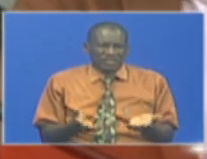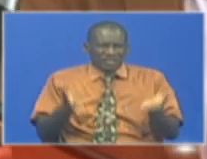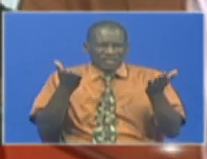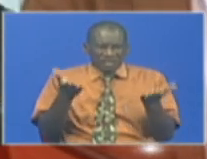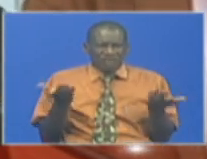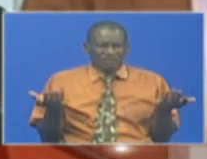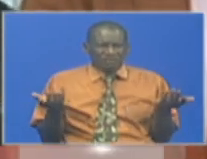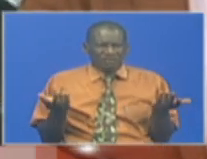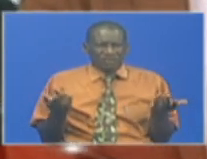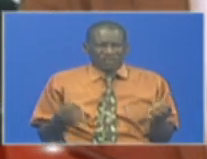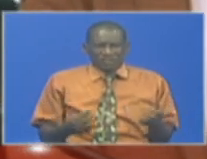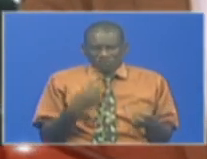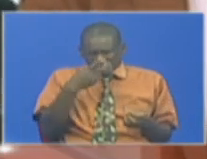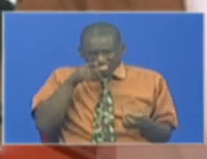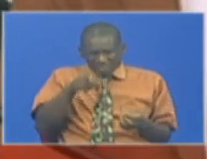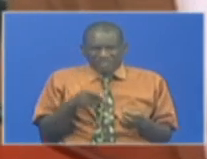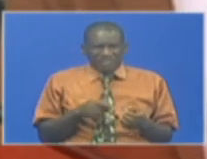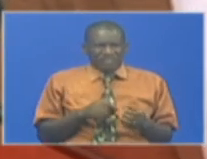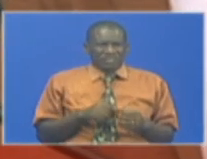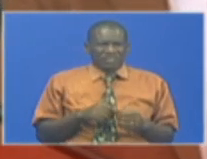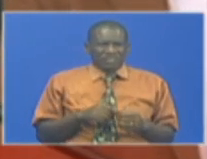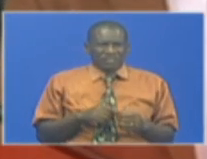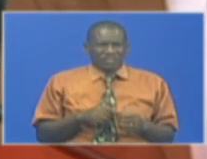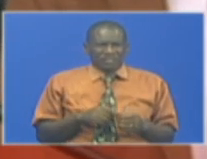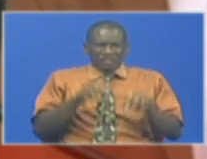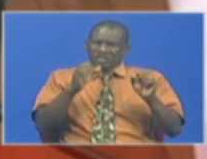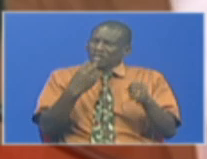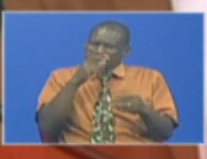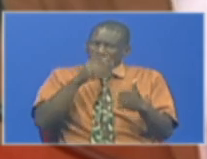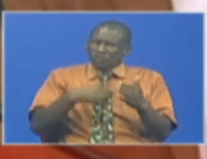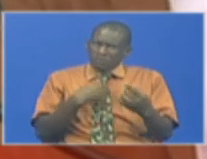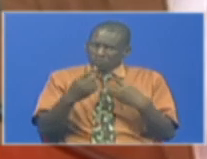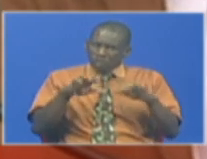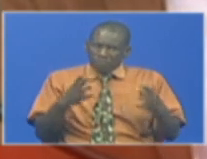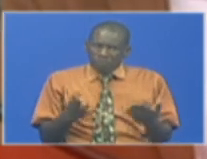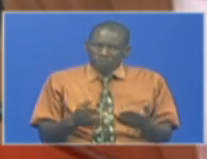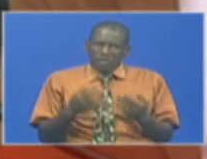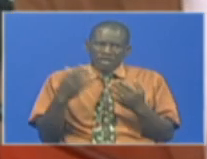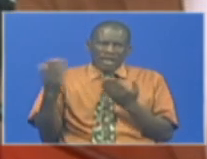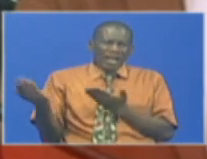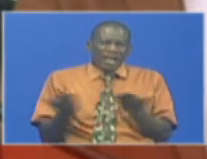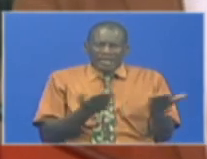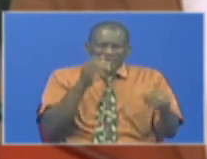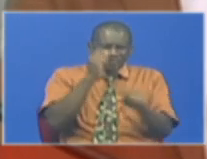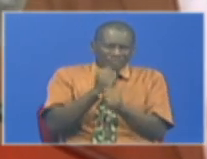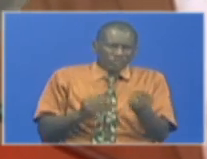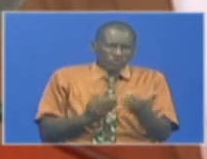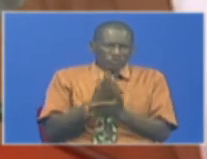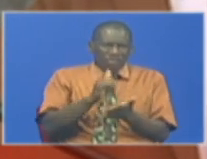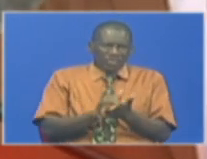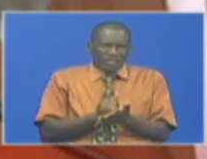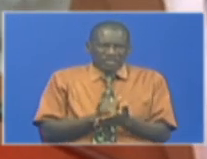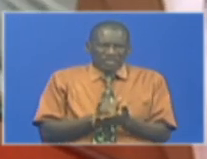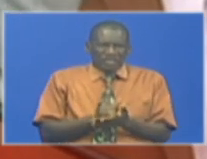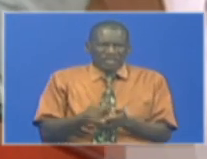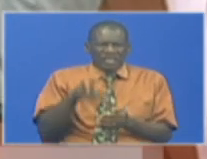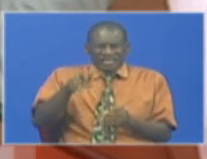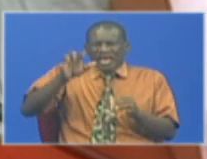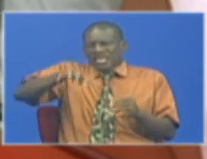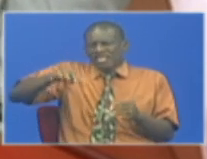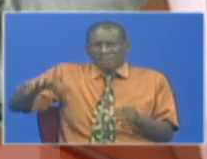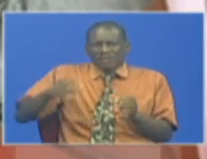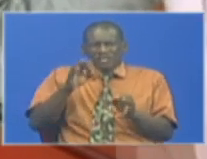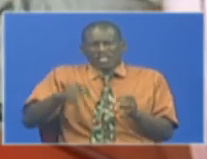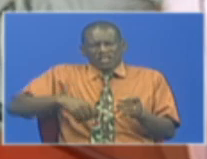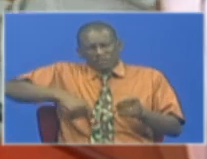sasa mmeona hiyo hadithi? Can you see what I'm saying? So let's make sure ori ha thokoini akrowe ni